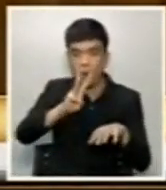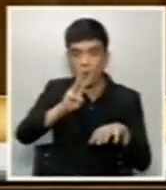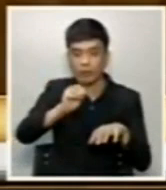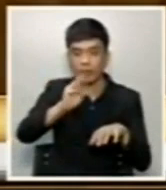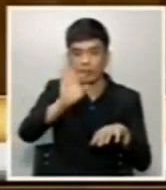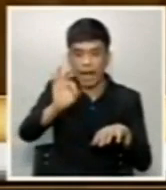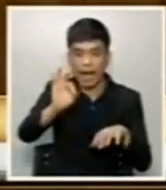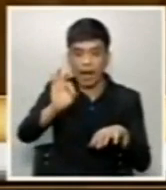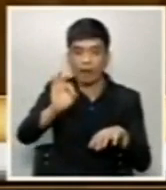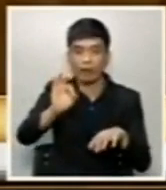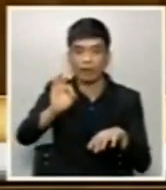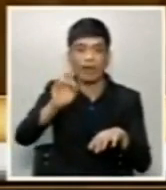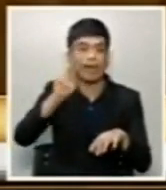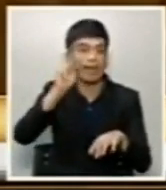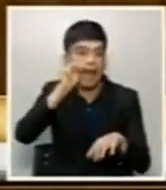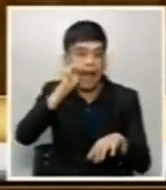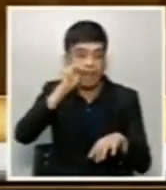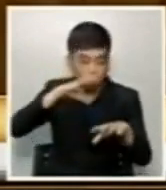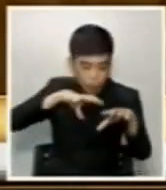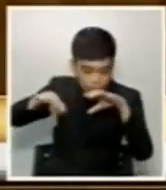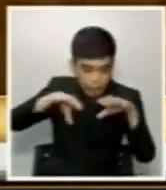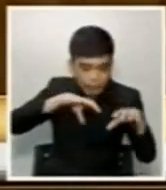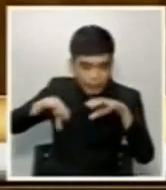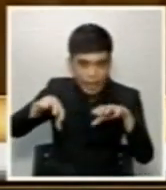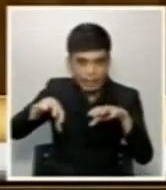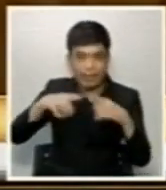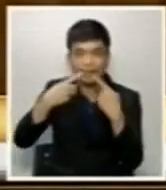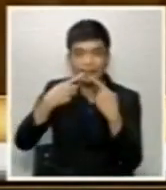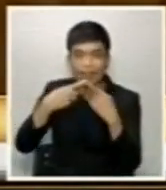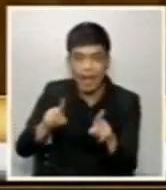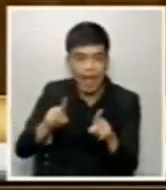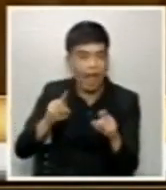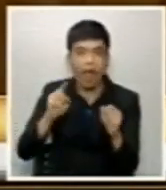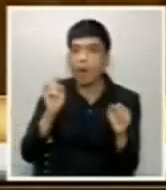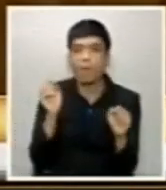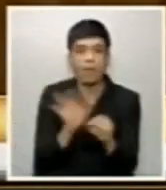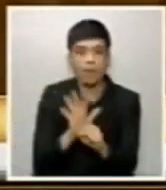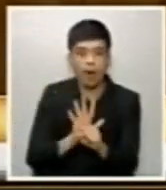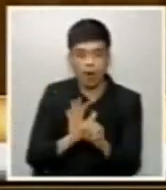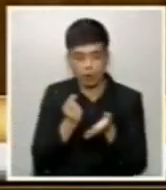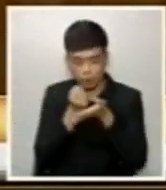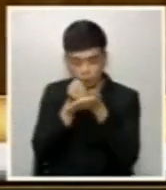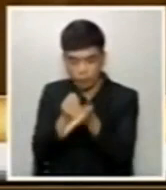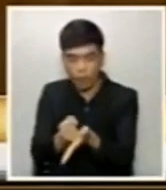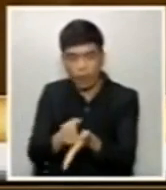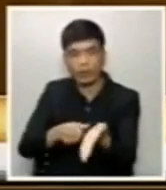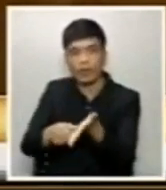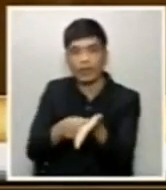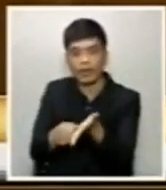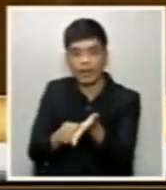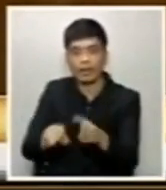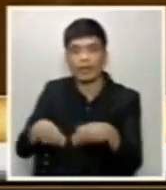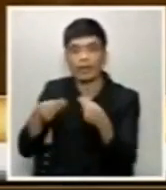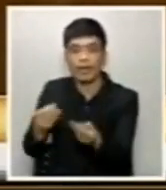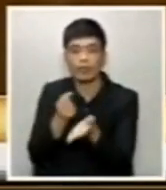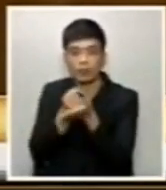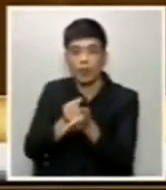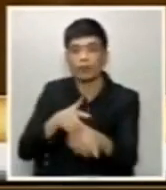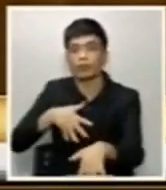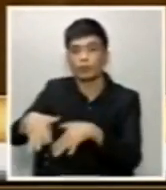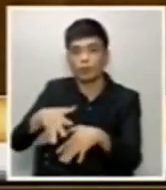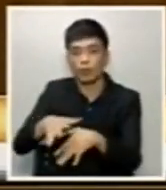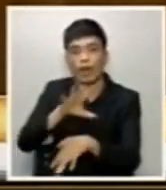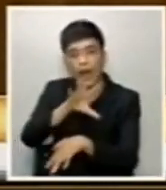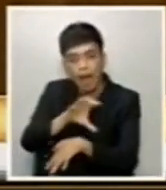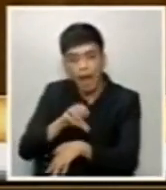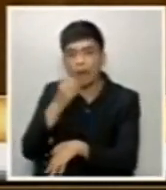นี้เนี่ยผมคิดว่ายังไม่เพียงพอกับการที่จะให้บรรเทาความเดือดร้อนของพี่น้องประชาชนในส่วนของการอุปโภค